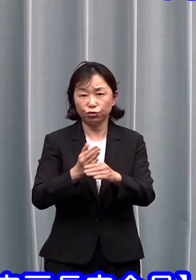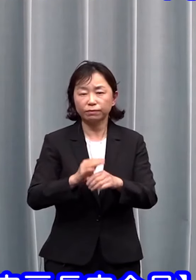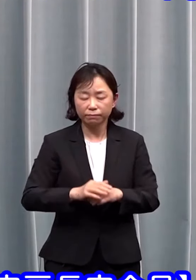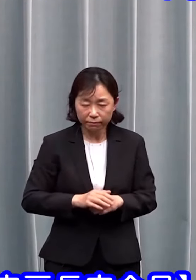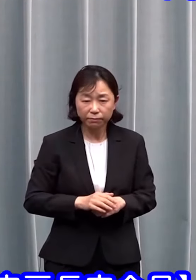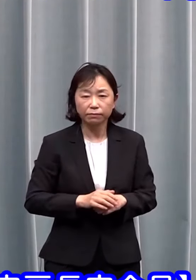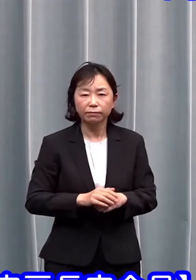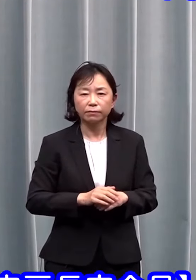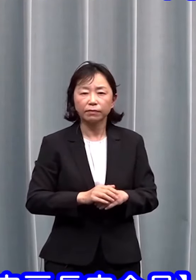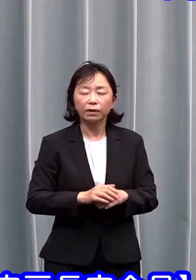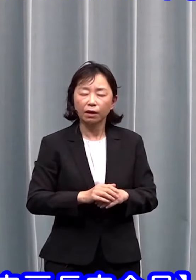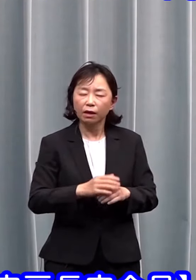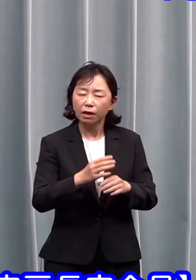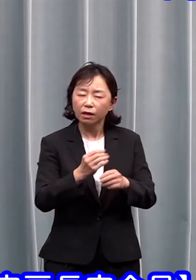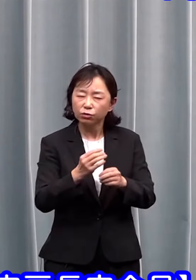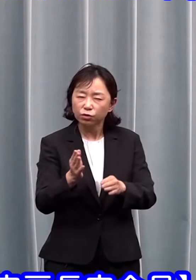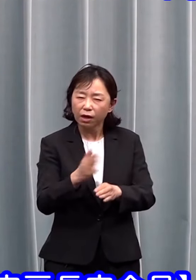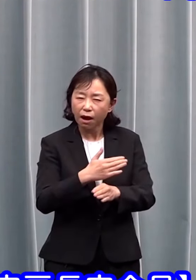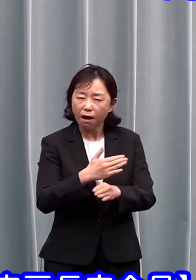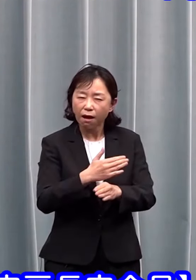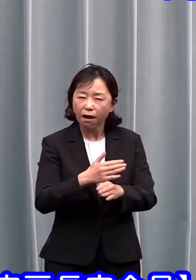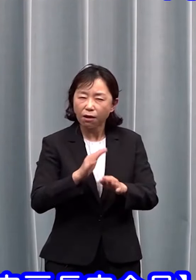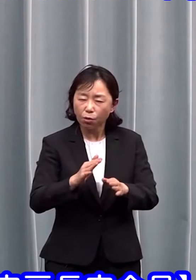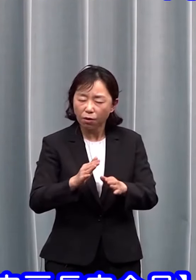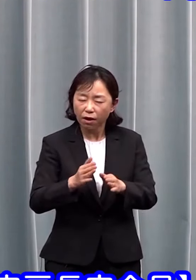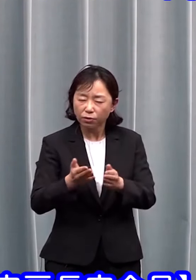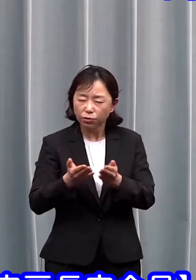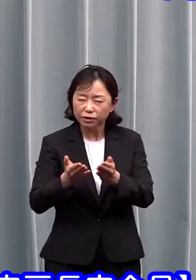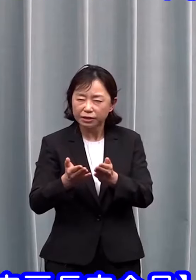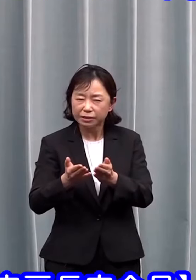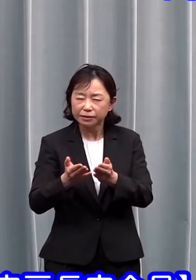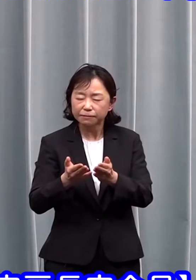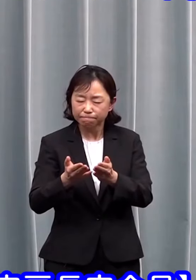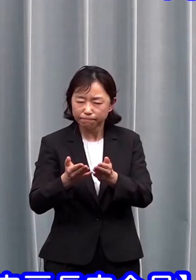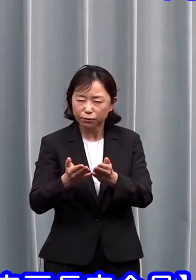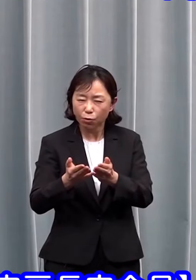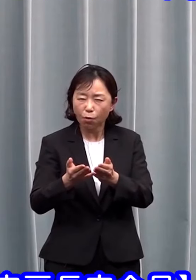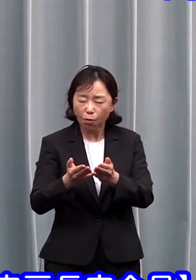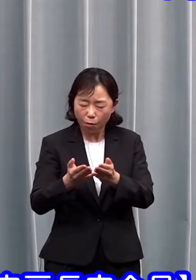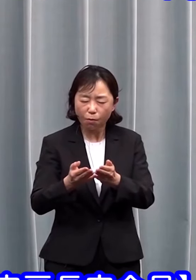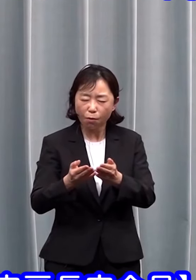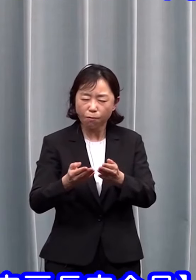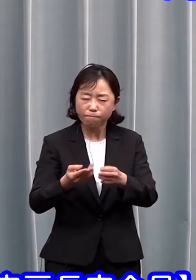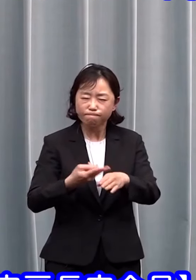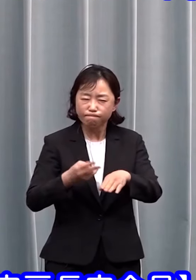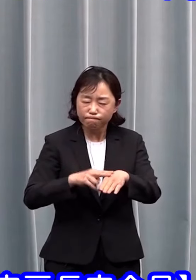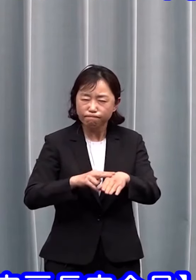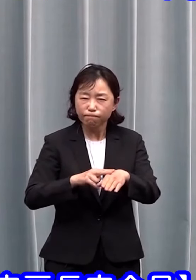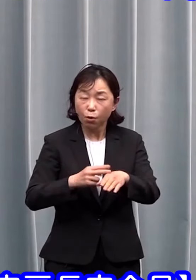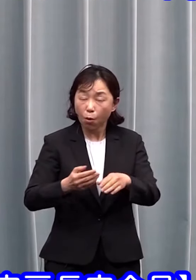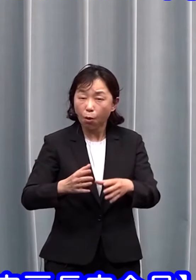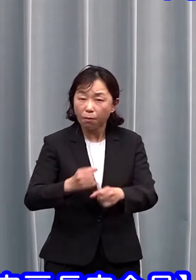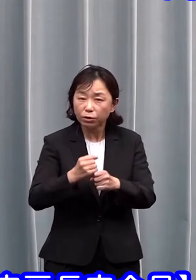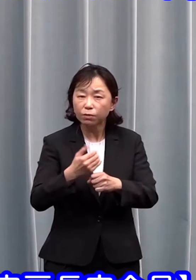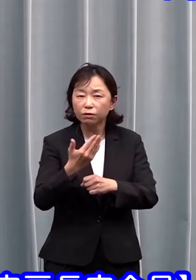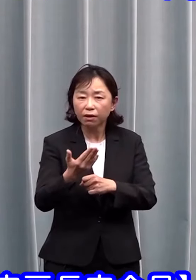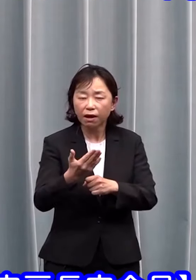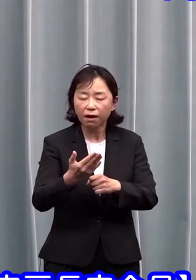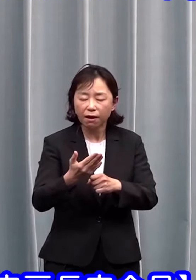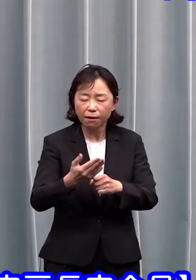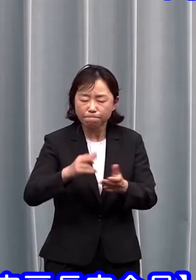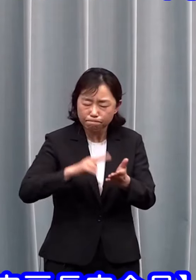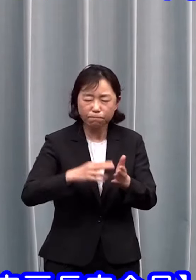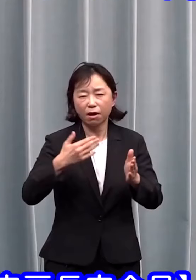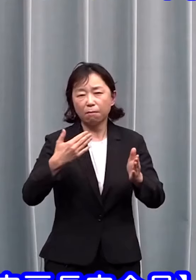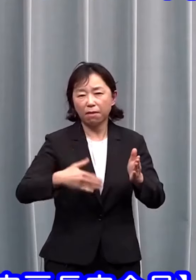いつからどのような形で今回の地震の教訓をまとめるのかなど、今決まっているものはない